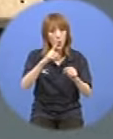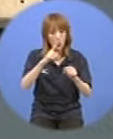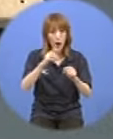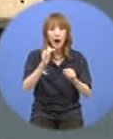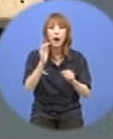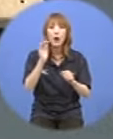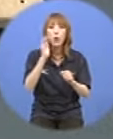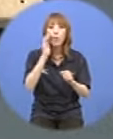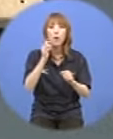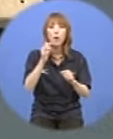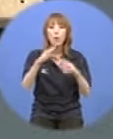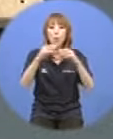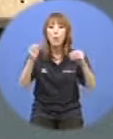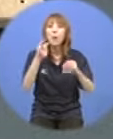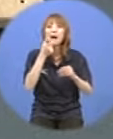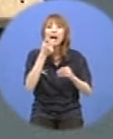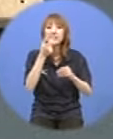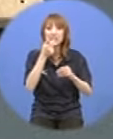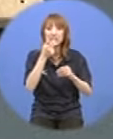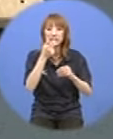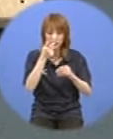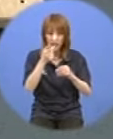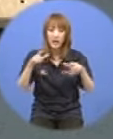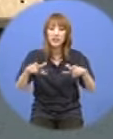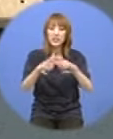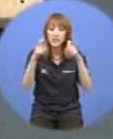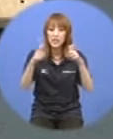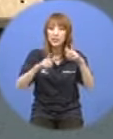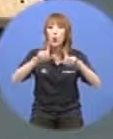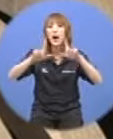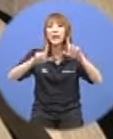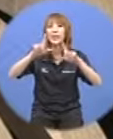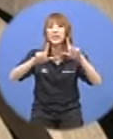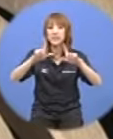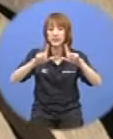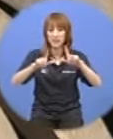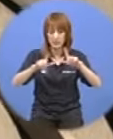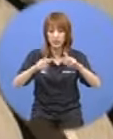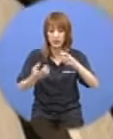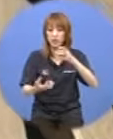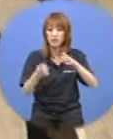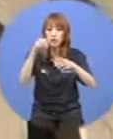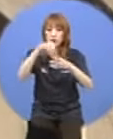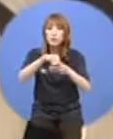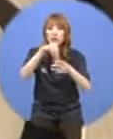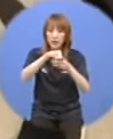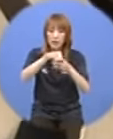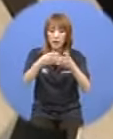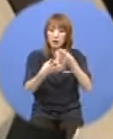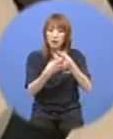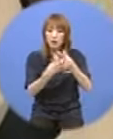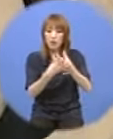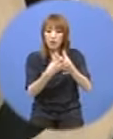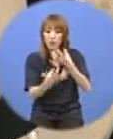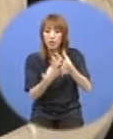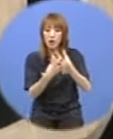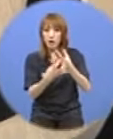と同じようにして木型に練ったものを入れてそれで渦巻きを作ろうとしたんですけども、木から剥がれないんですよなかな